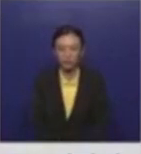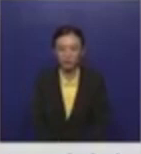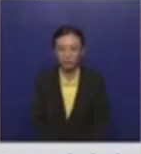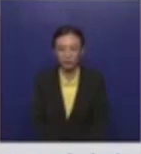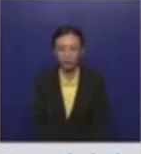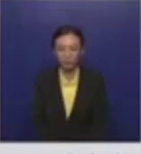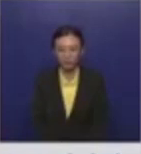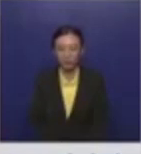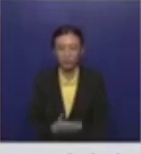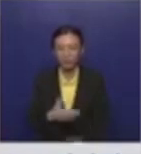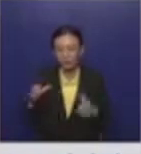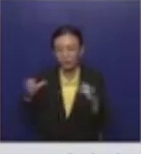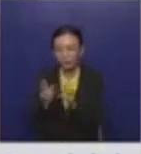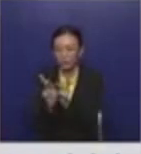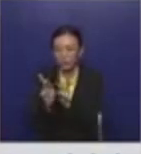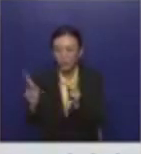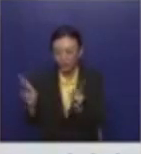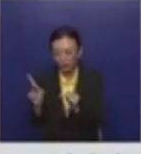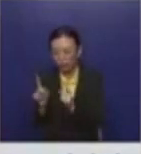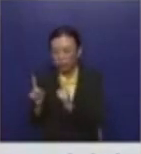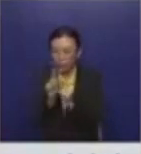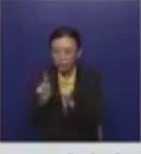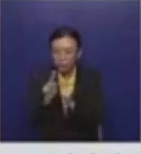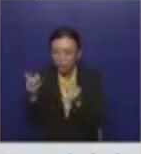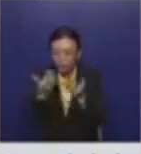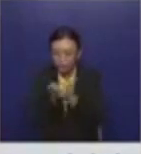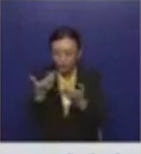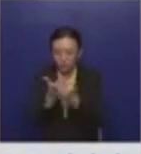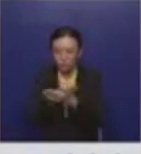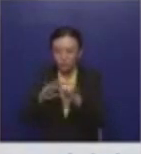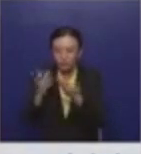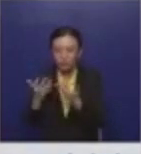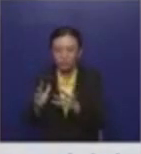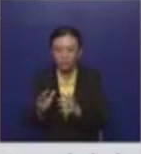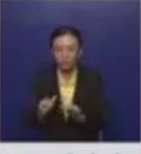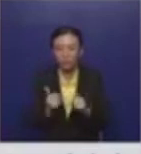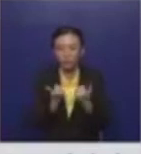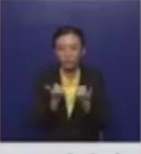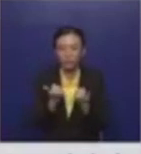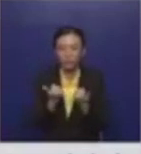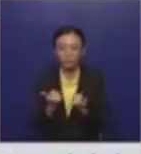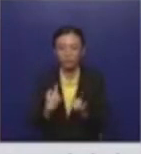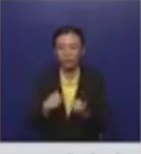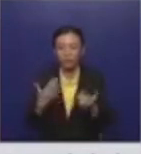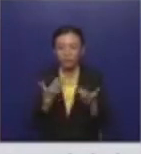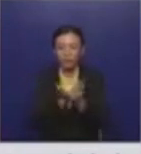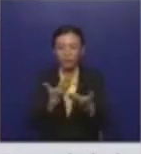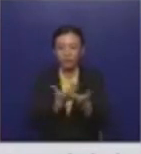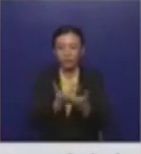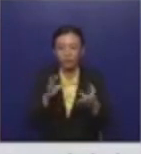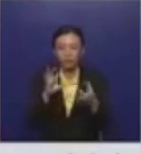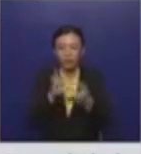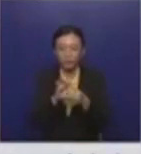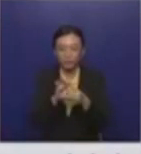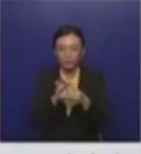ราคณะกรรมการก็ได้สอบถามกันอย่างพอสมควรครับประเด็นหลักการและเหตุผลที่แถลงนะครับมันมีร